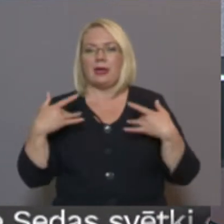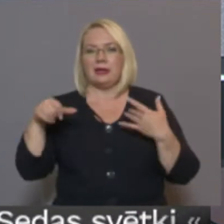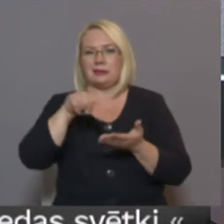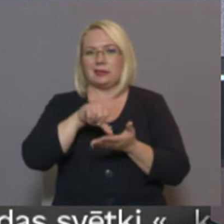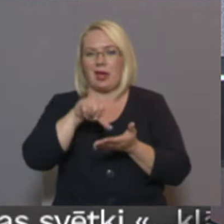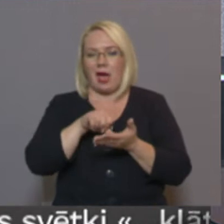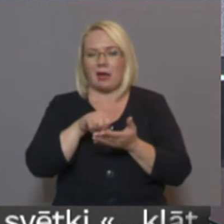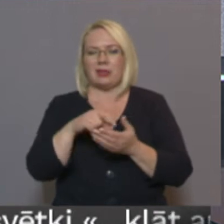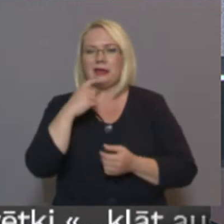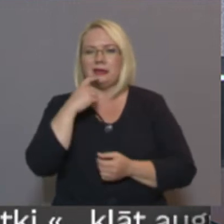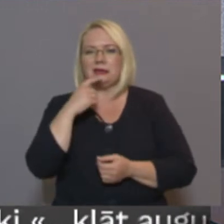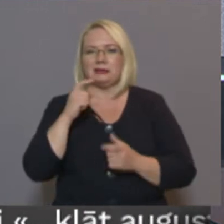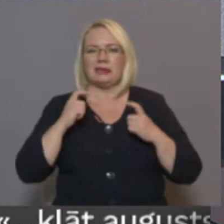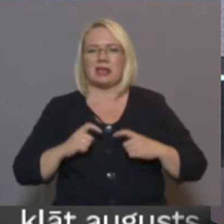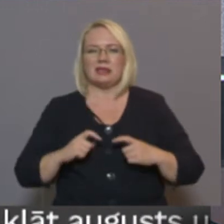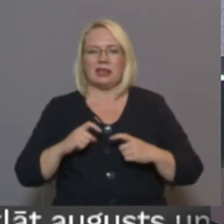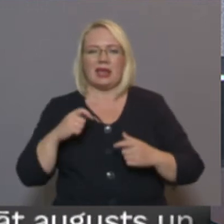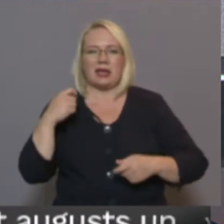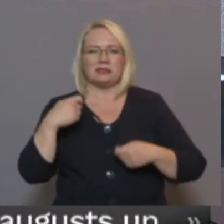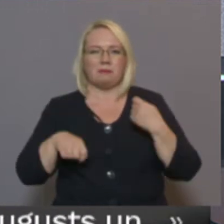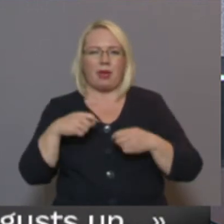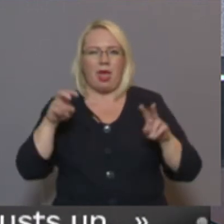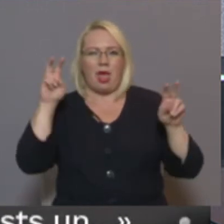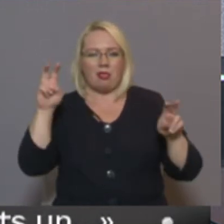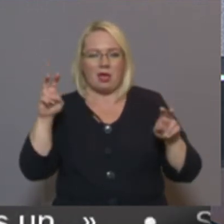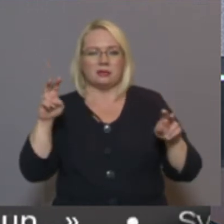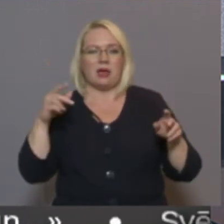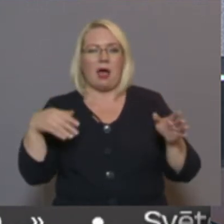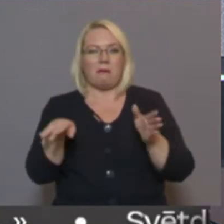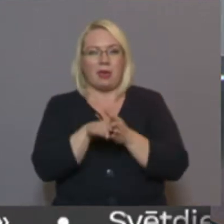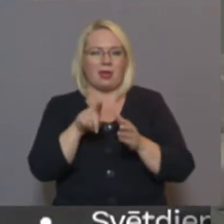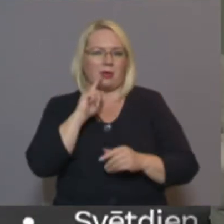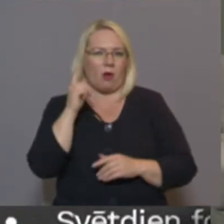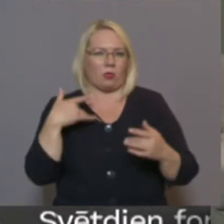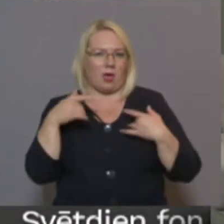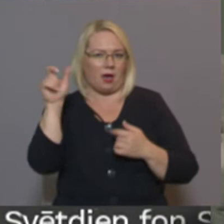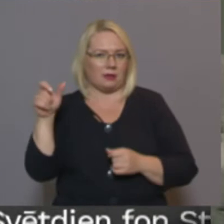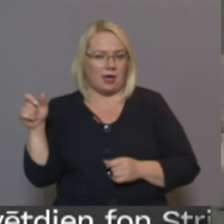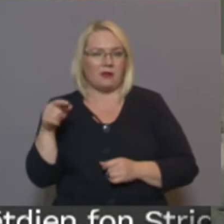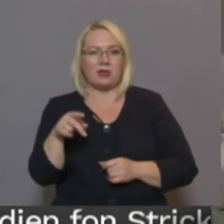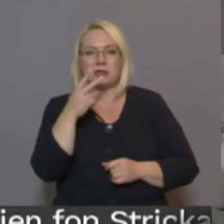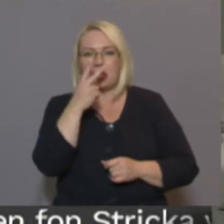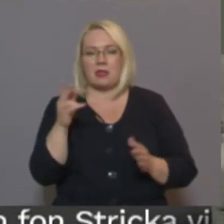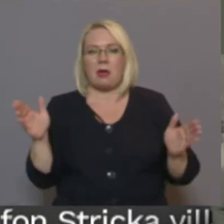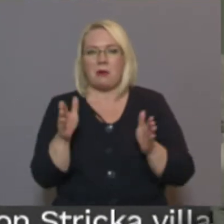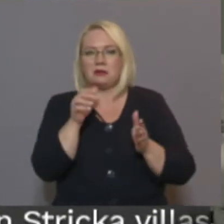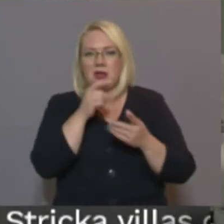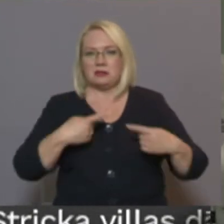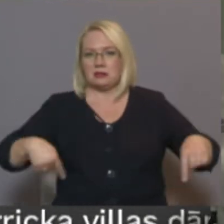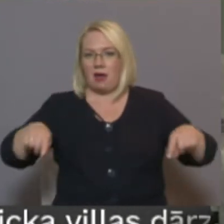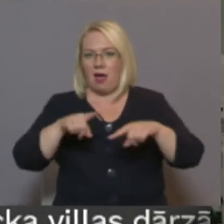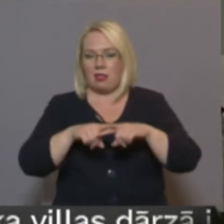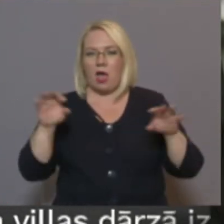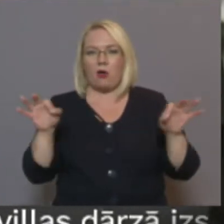Cietsirdīgās spēles ar teātra jaunajiem aktieriem. Iestudējums, kas skatāms Liepājas teātra mazajā zālē, koncertzālē Lielais